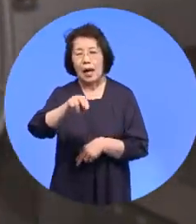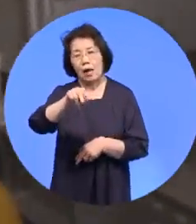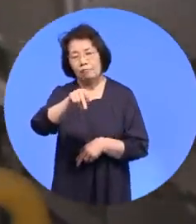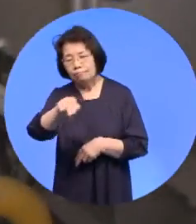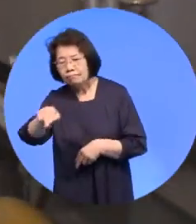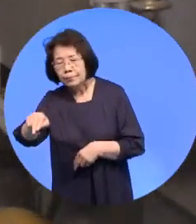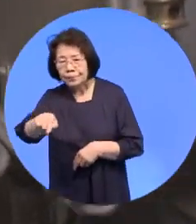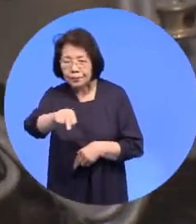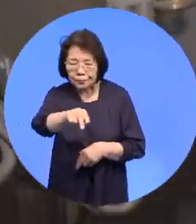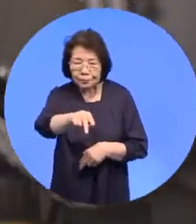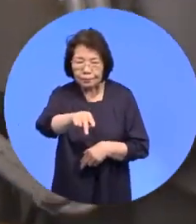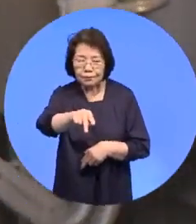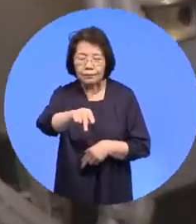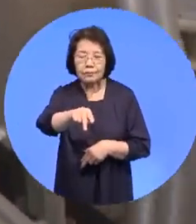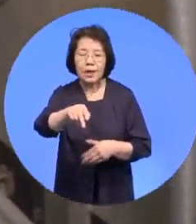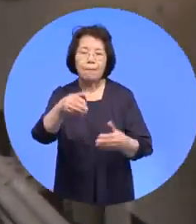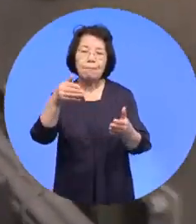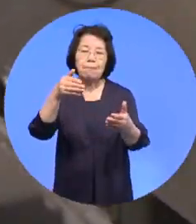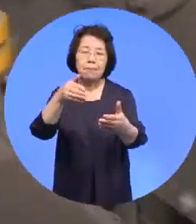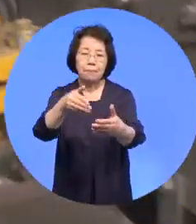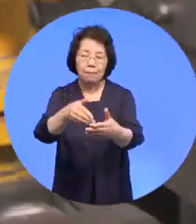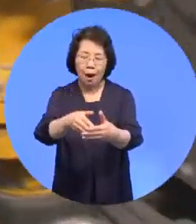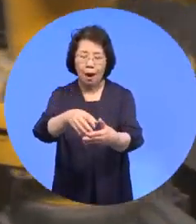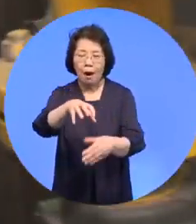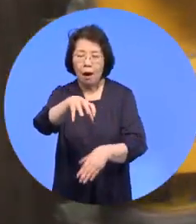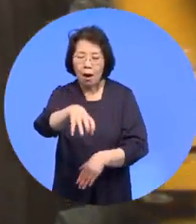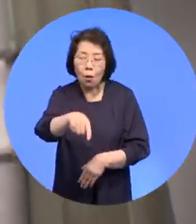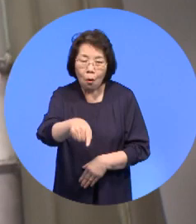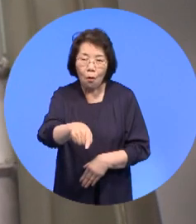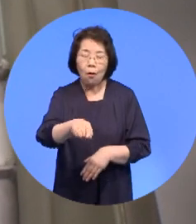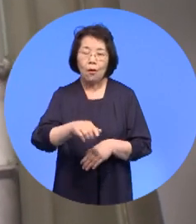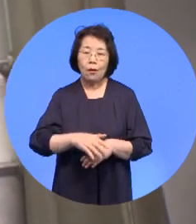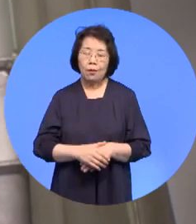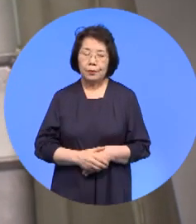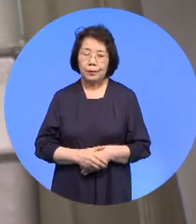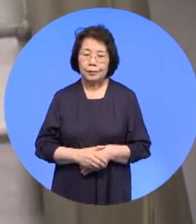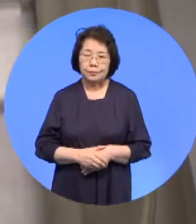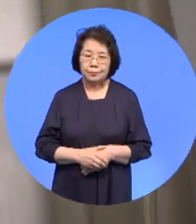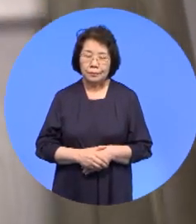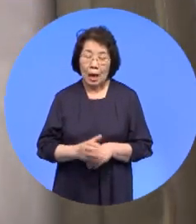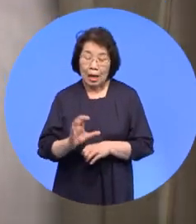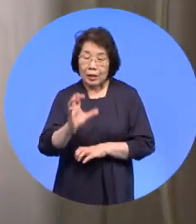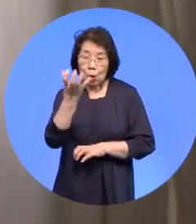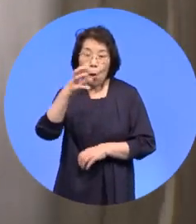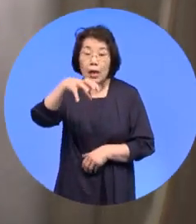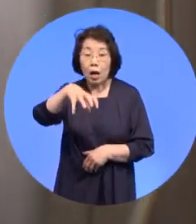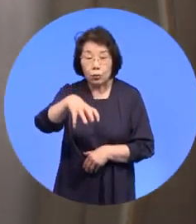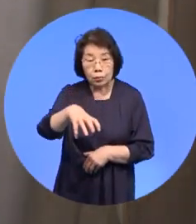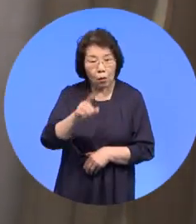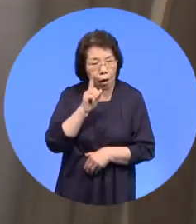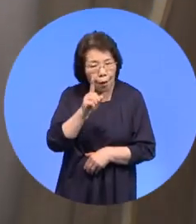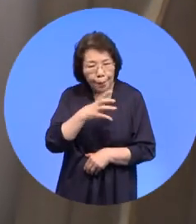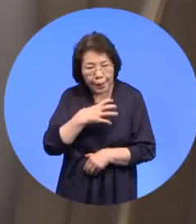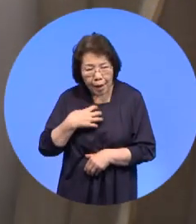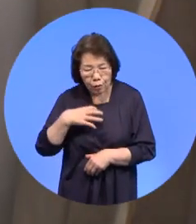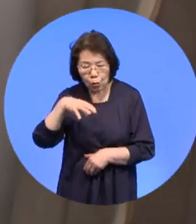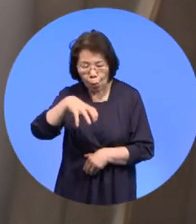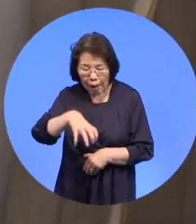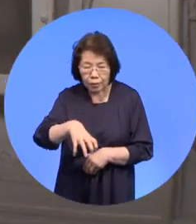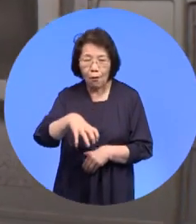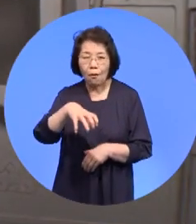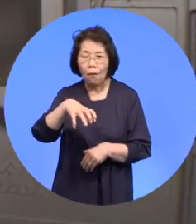登り降りそしてたどり着いたのが焼却炉これがもう続けクロラんだ